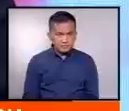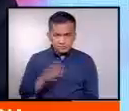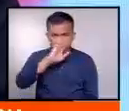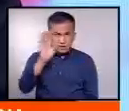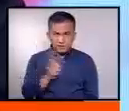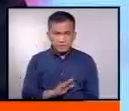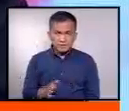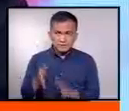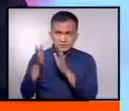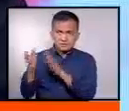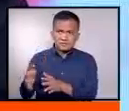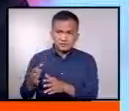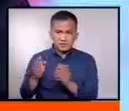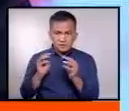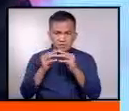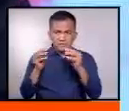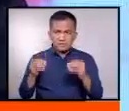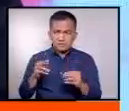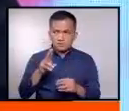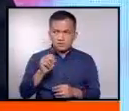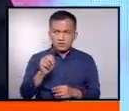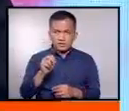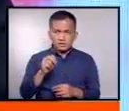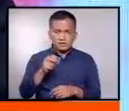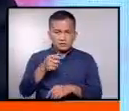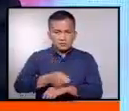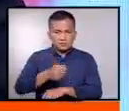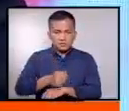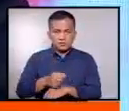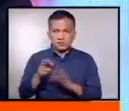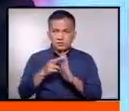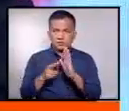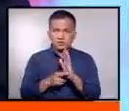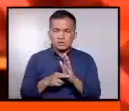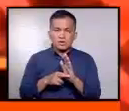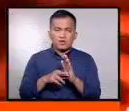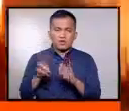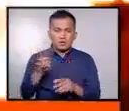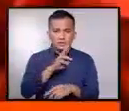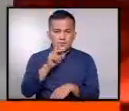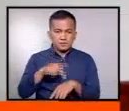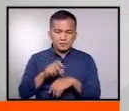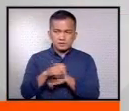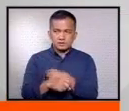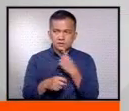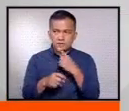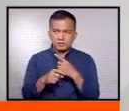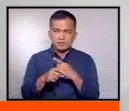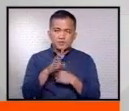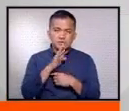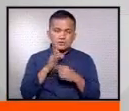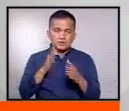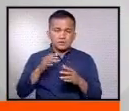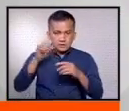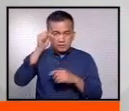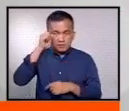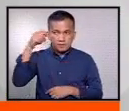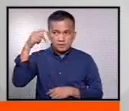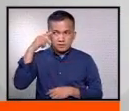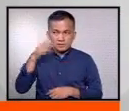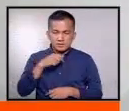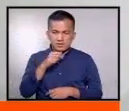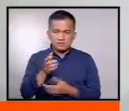Hindi raw kailanman isinantabi ng Malacanang ang UN arbitration ruling sa West Philippine Sea. Ayon kay Presidential Spokesman Salvador Panelo, hindi